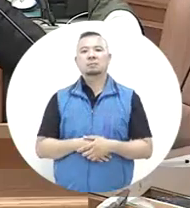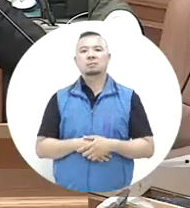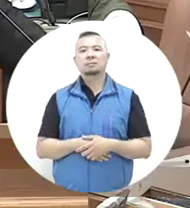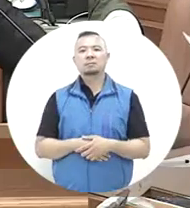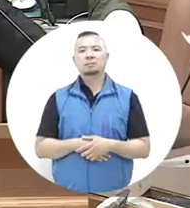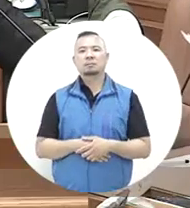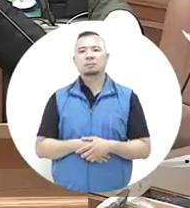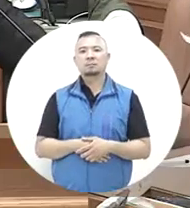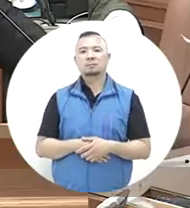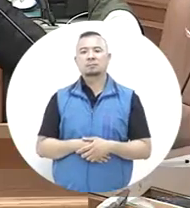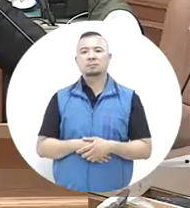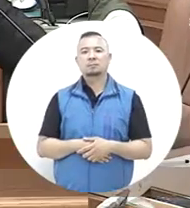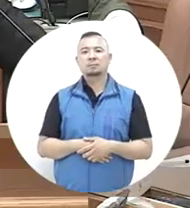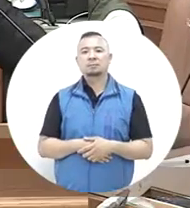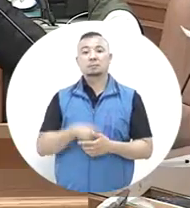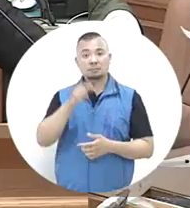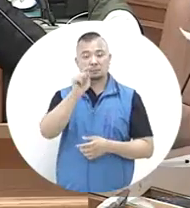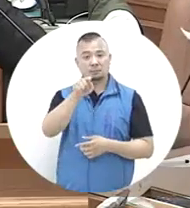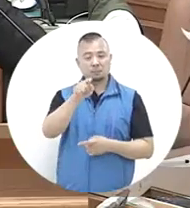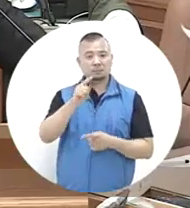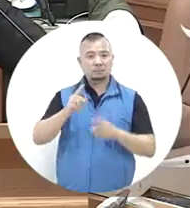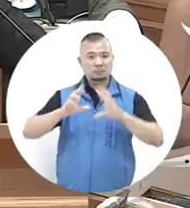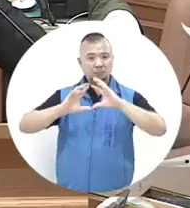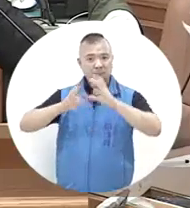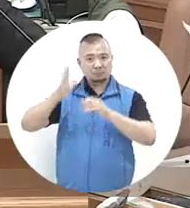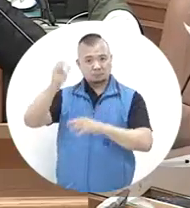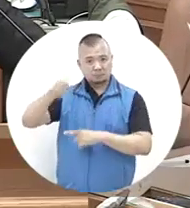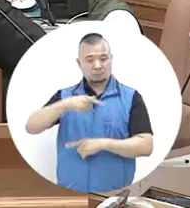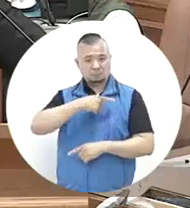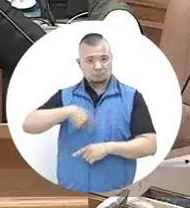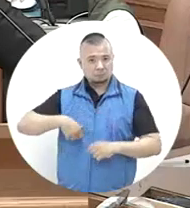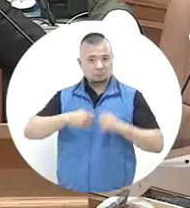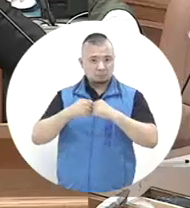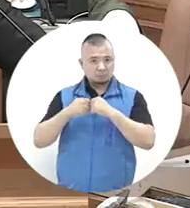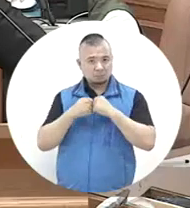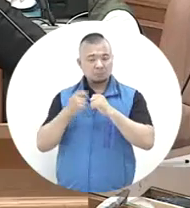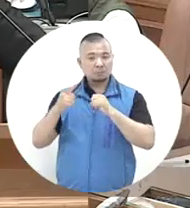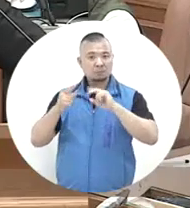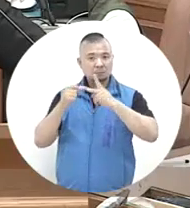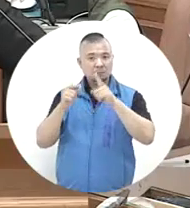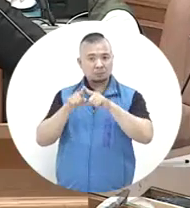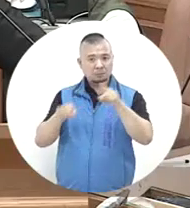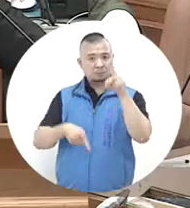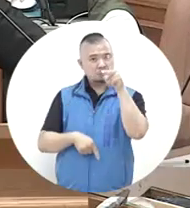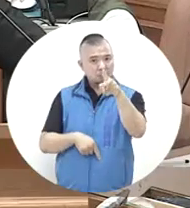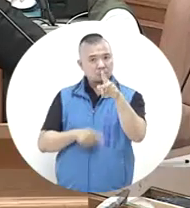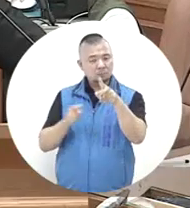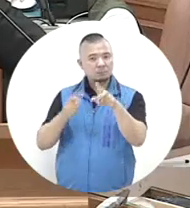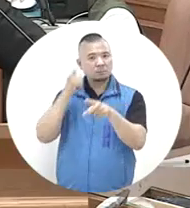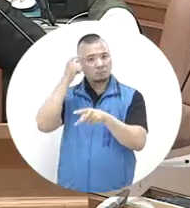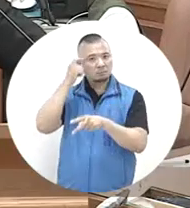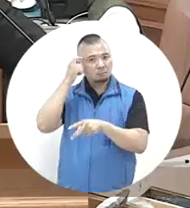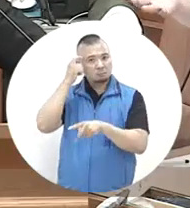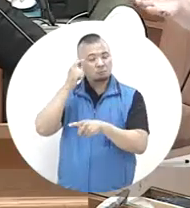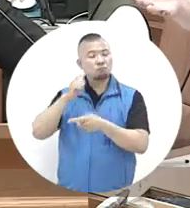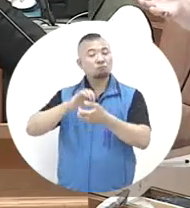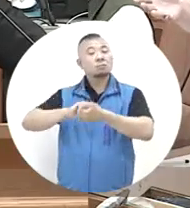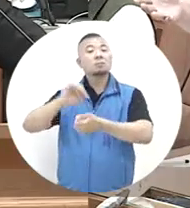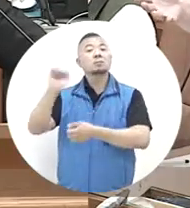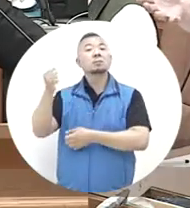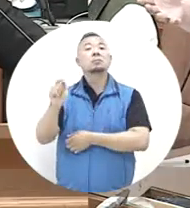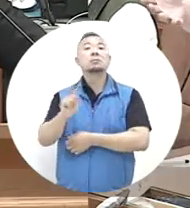又想去选总统？市长对于和平的定义是什么？ 和平？ 什么是和